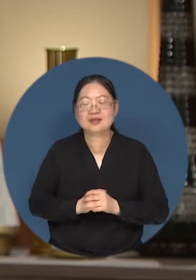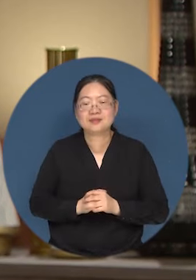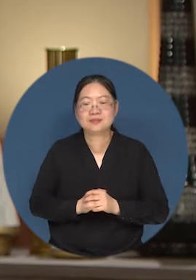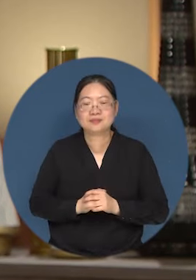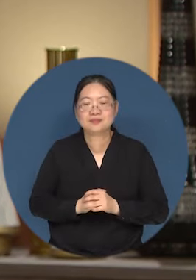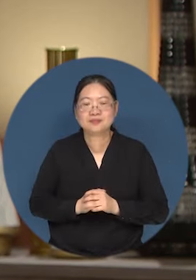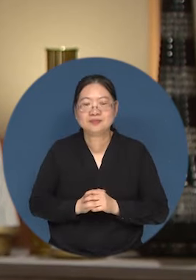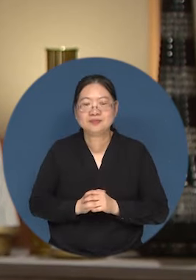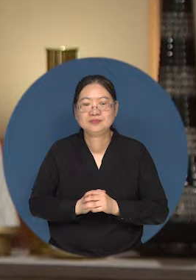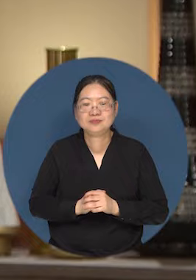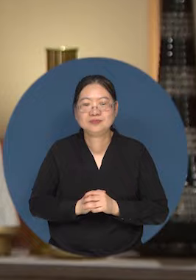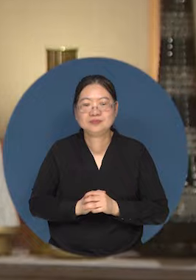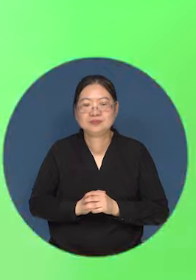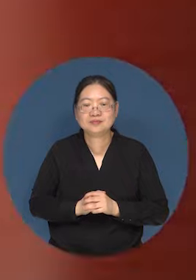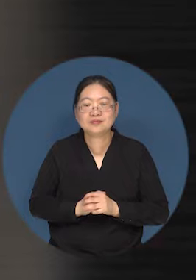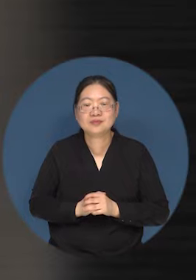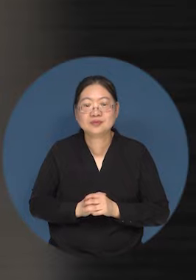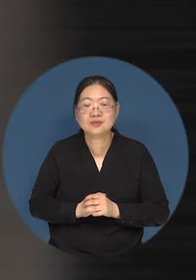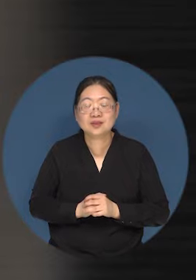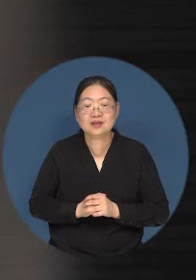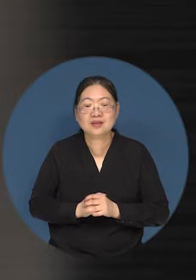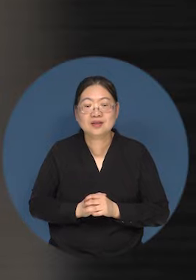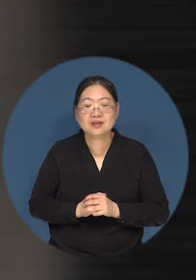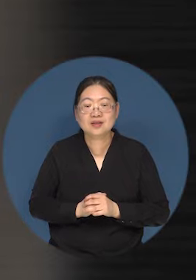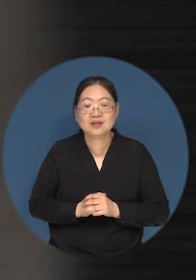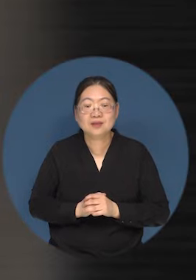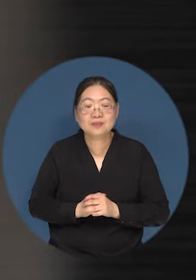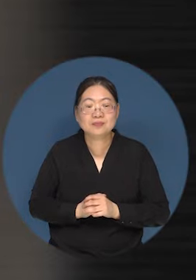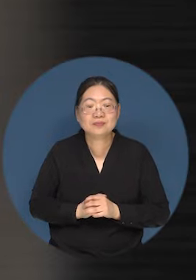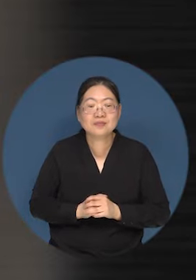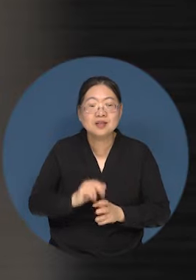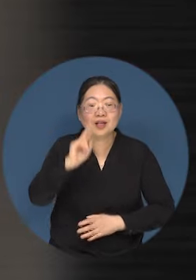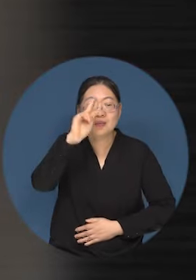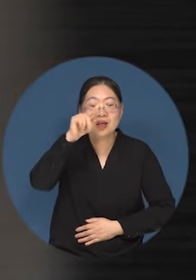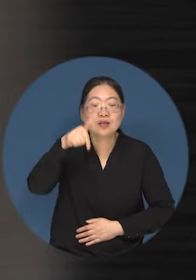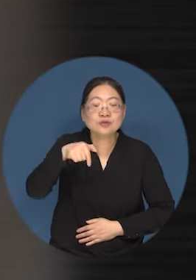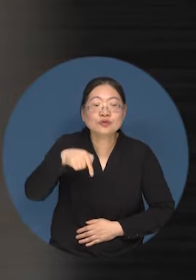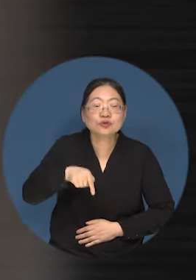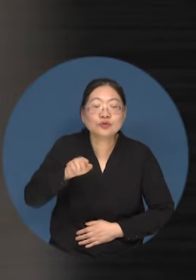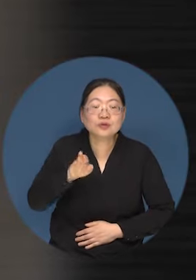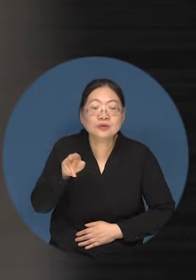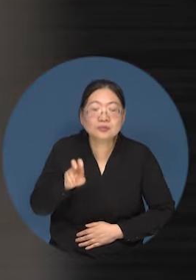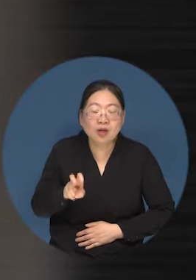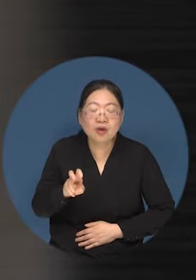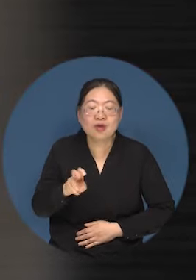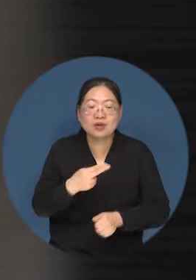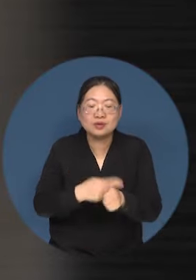당시에 박구병 교수님이 쓰신 뭐 한반도 연애 포경사라는 책을 보면서